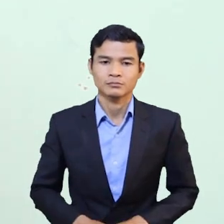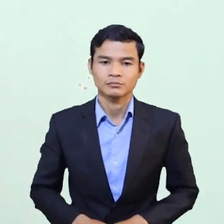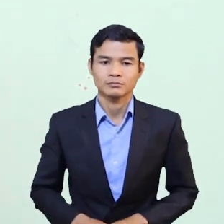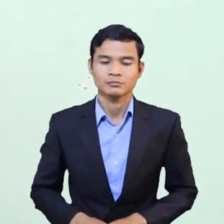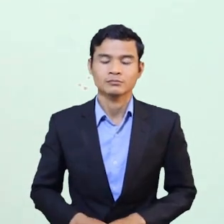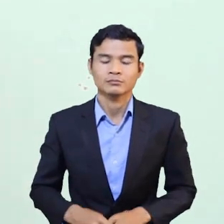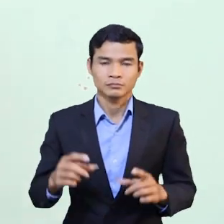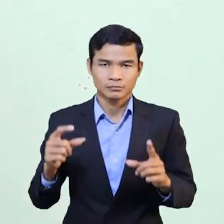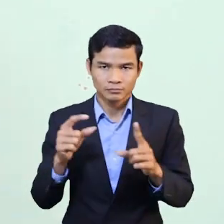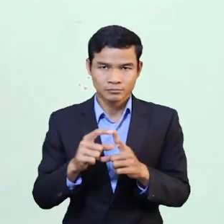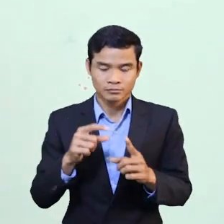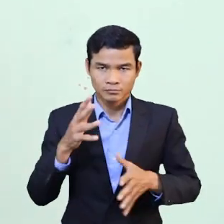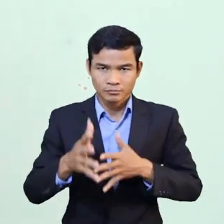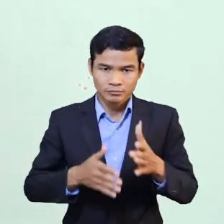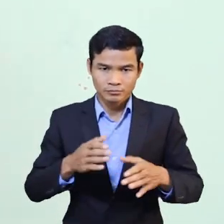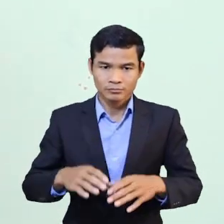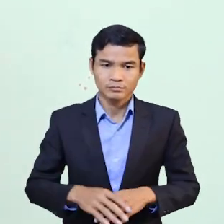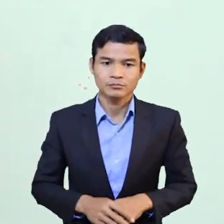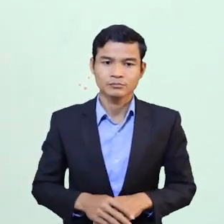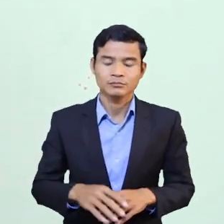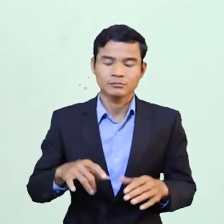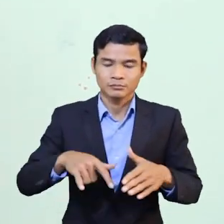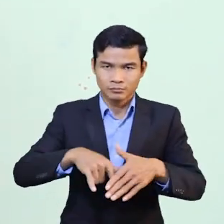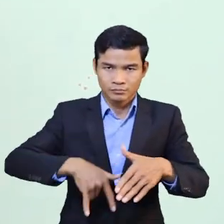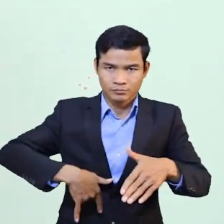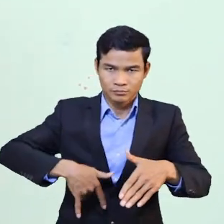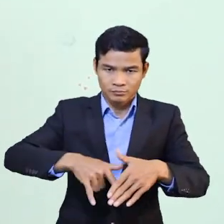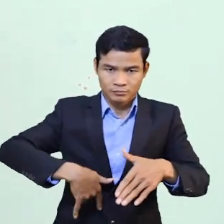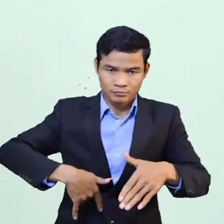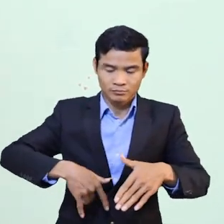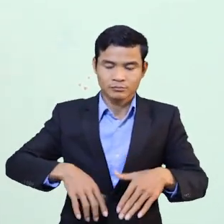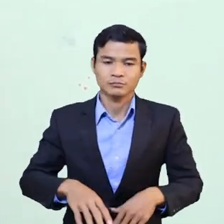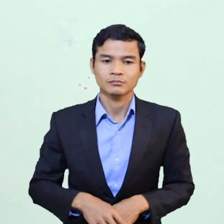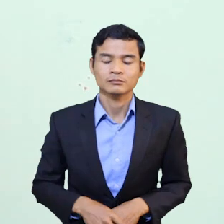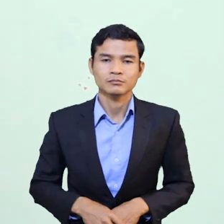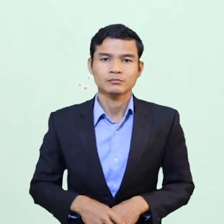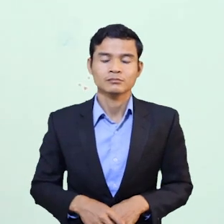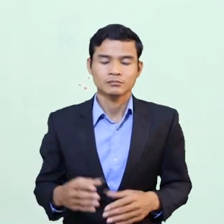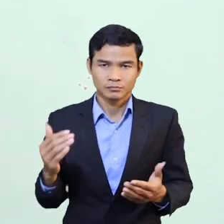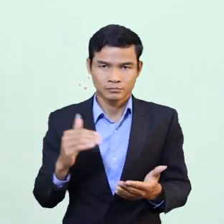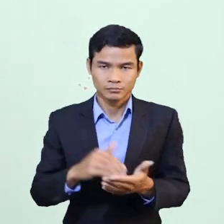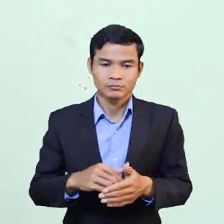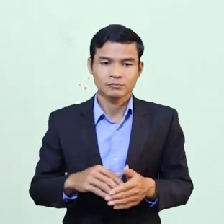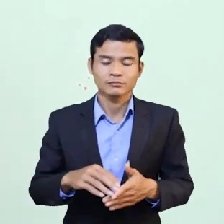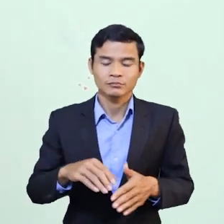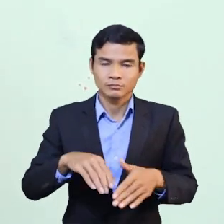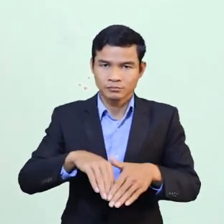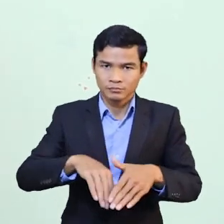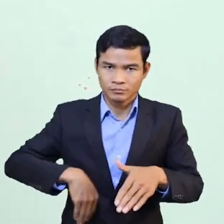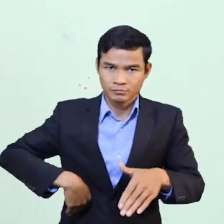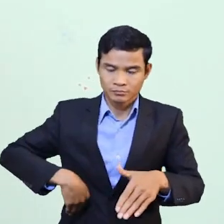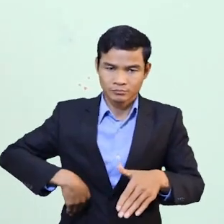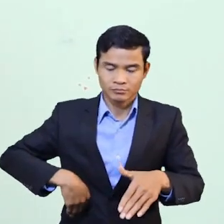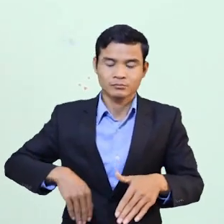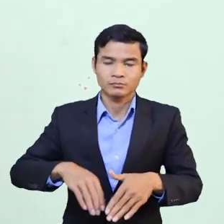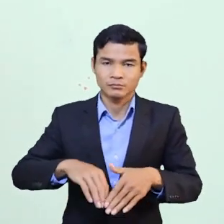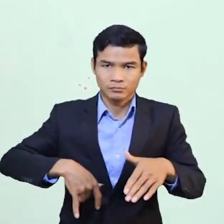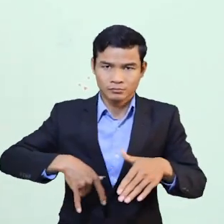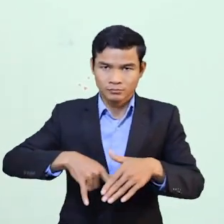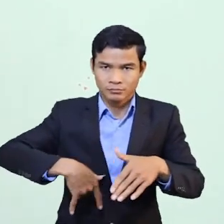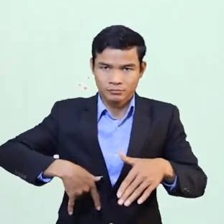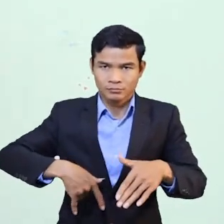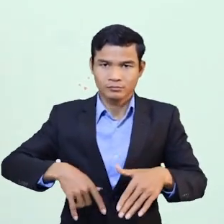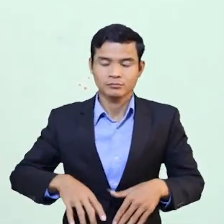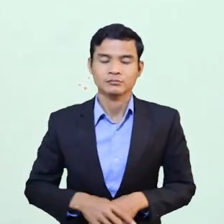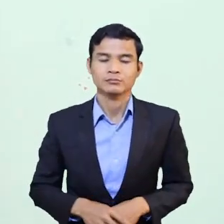cha bịa này ăn thá bon thỏi cha mà đong tiết bon thỏi